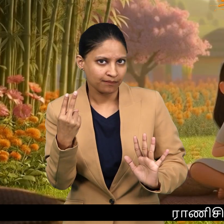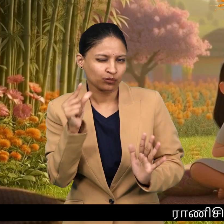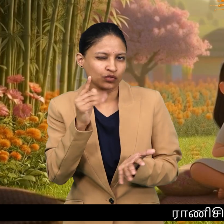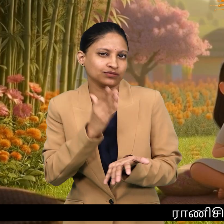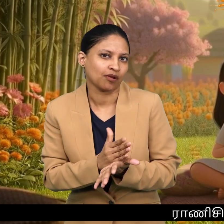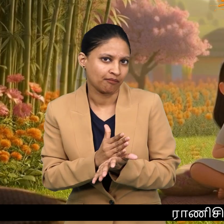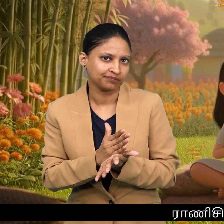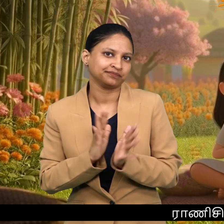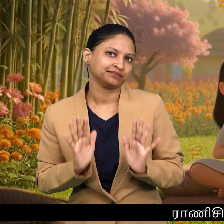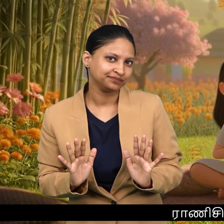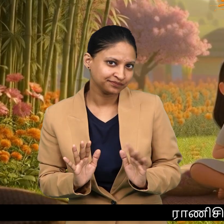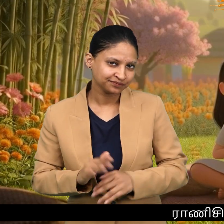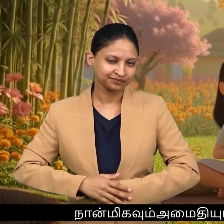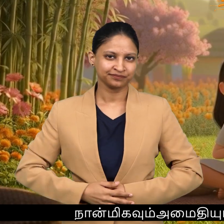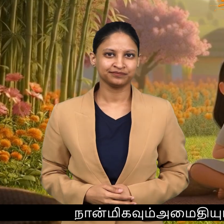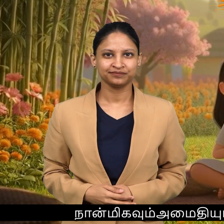ராணி சிரித்தாள்.